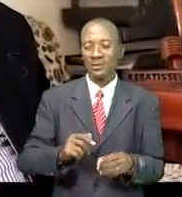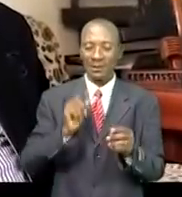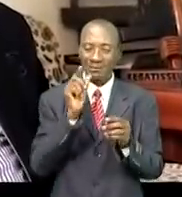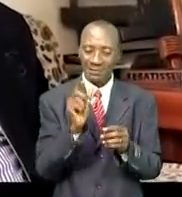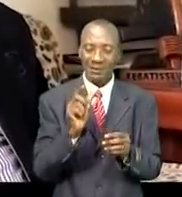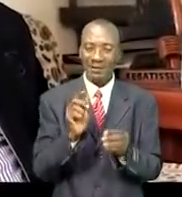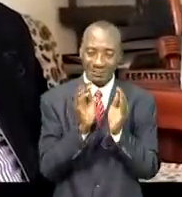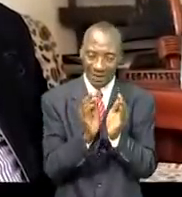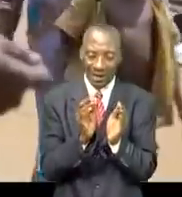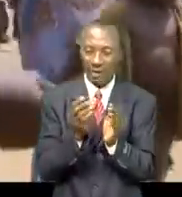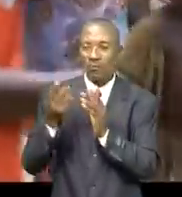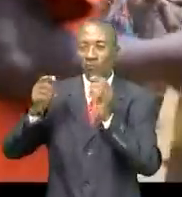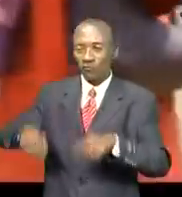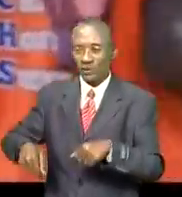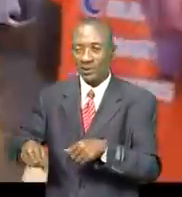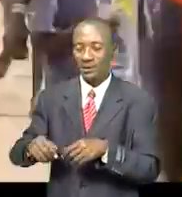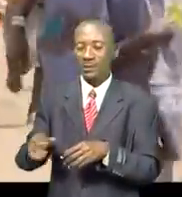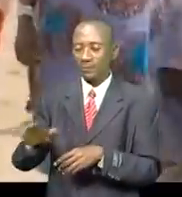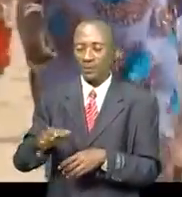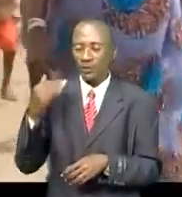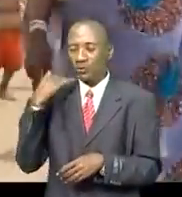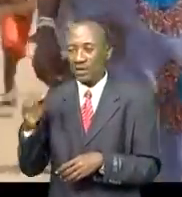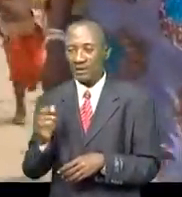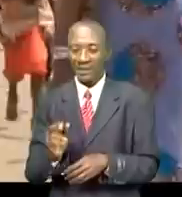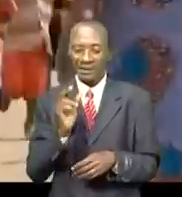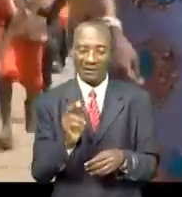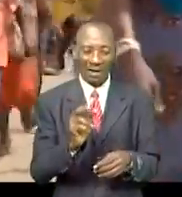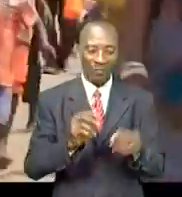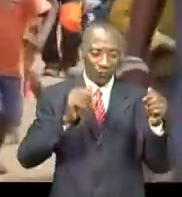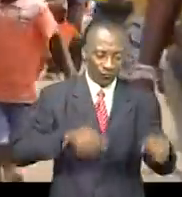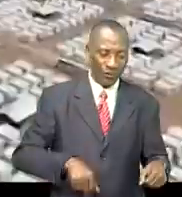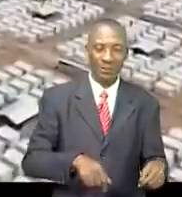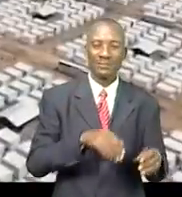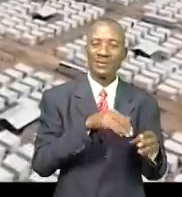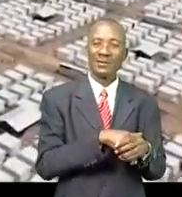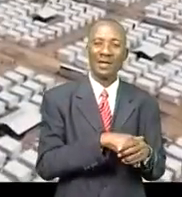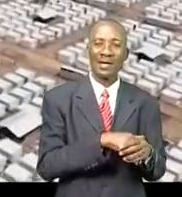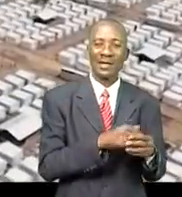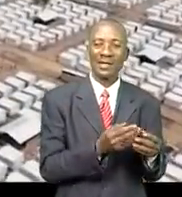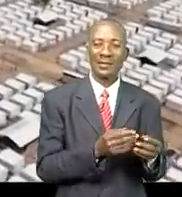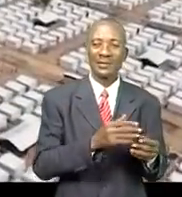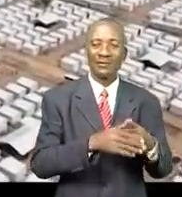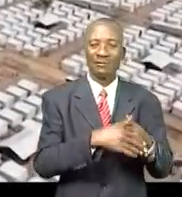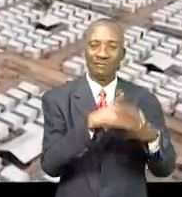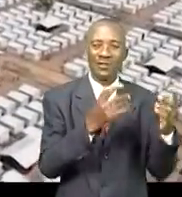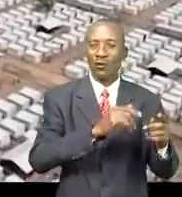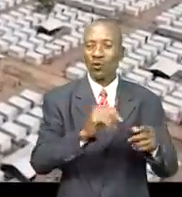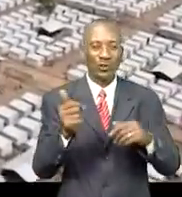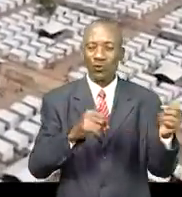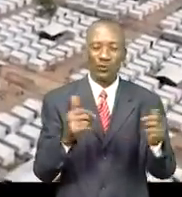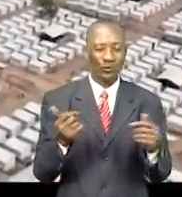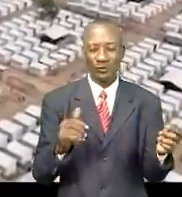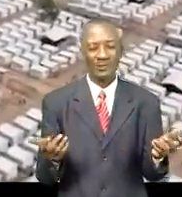que nous avons dans les statistiques récentes, c'est que nous avons plus ou moins 1 500 000 déplacés